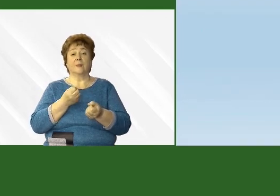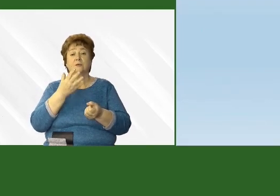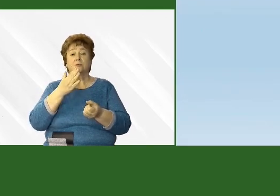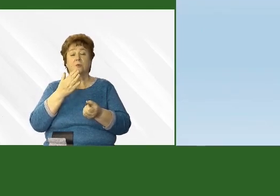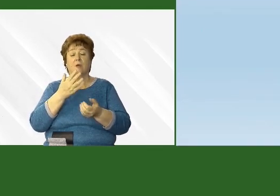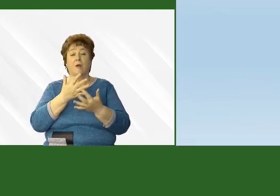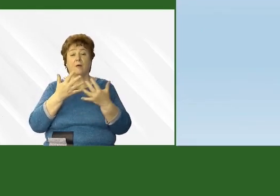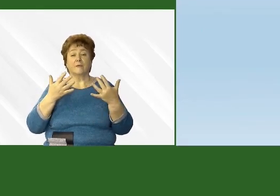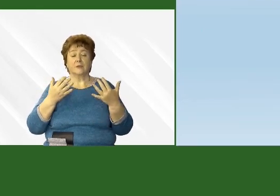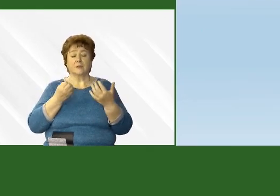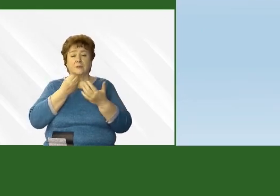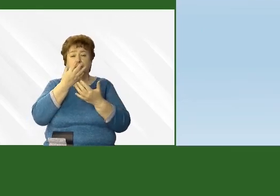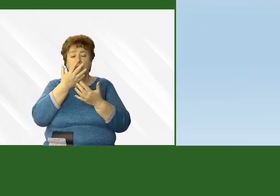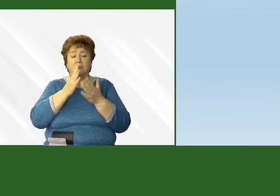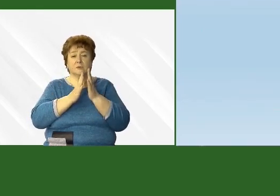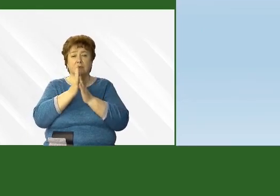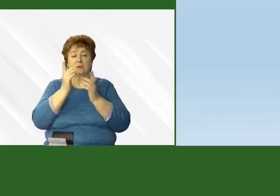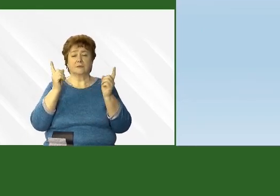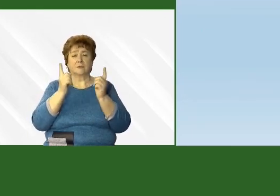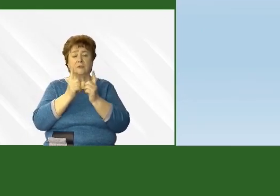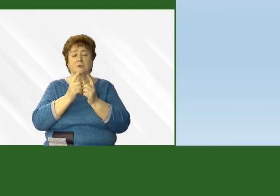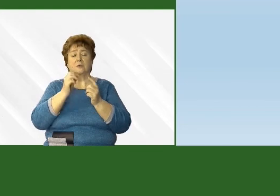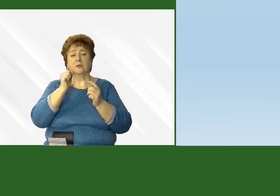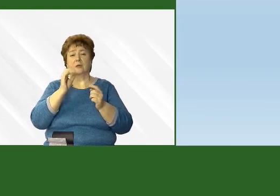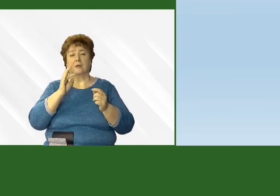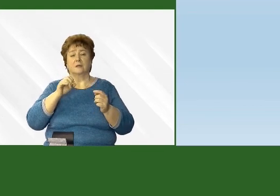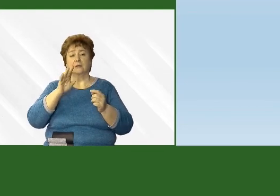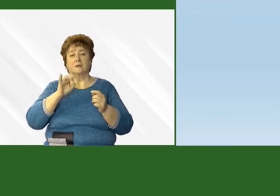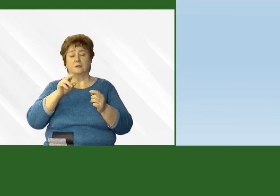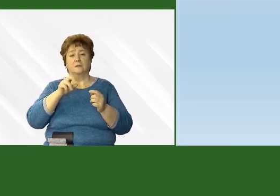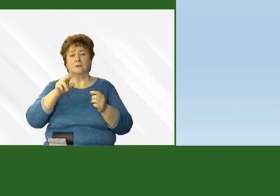Сколько видов цветущих растений встречается в Антарктиде?